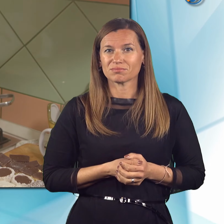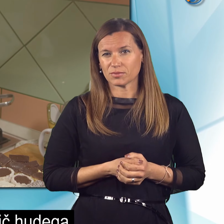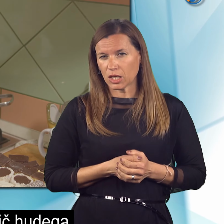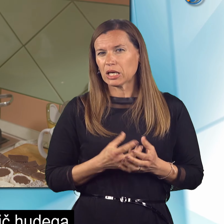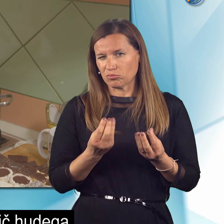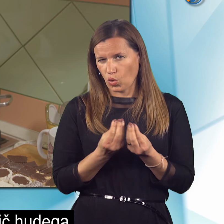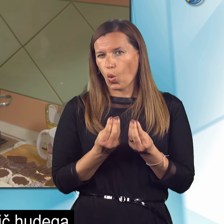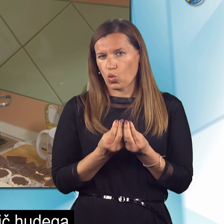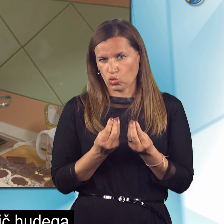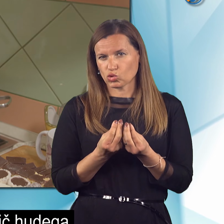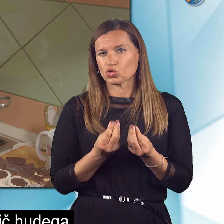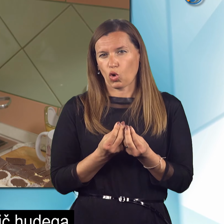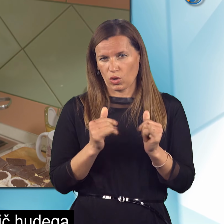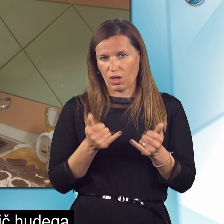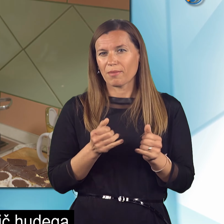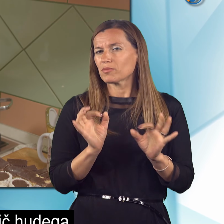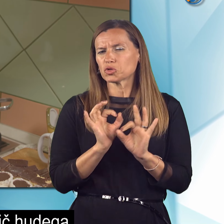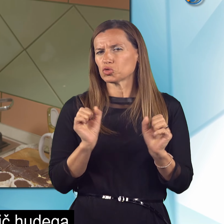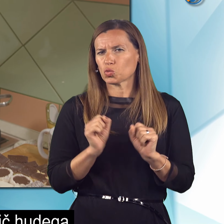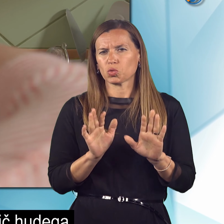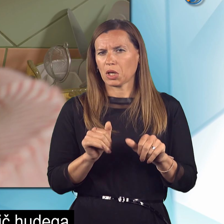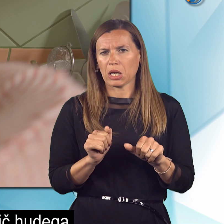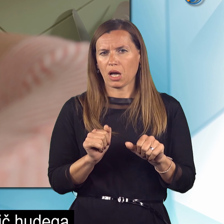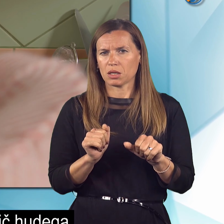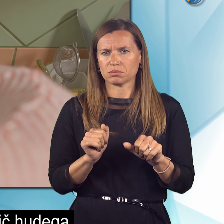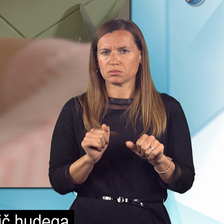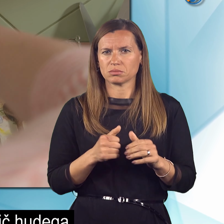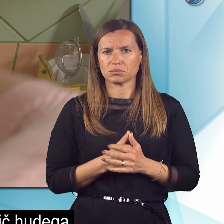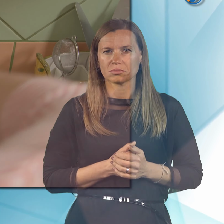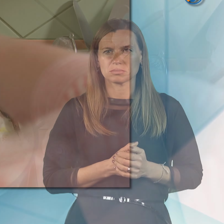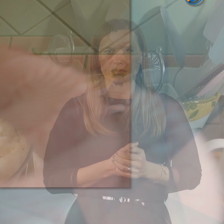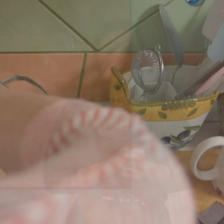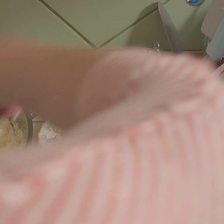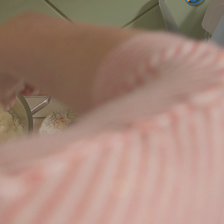Pride kar malo gosto, nič hudega.